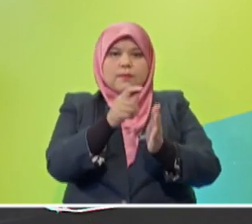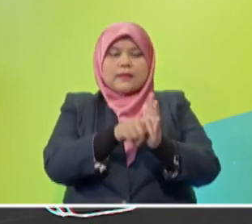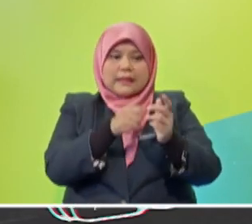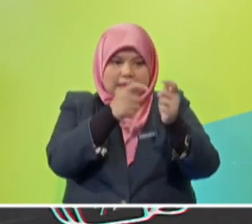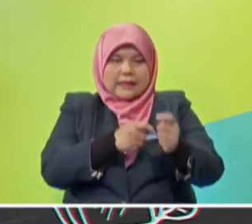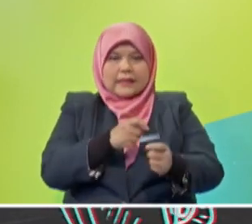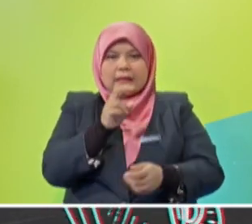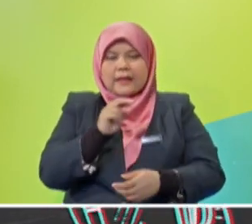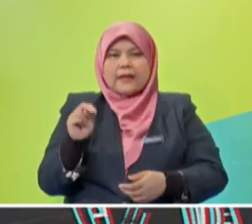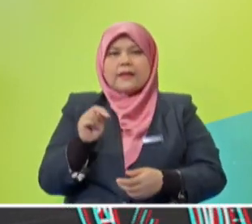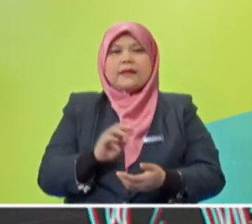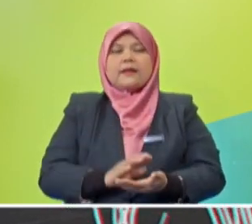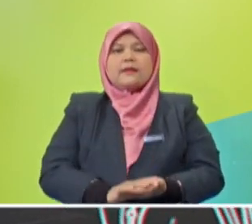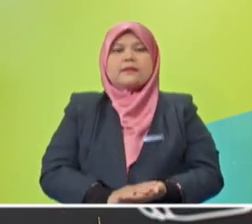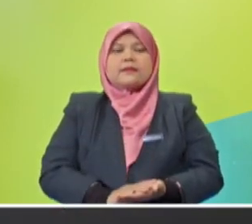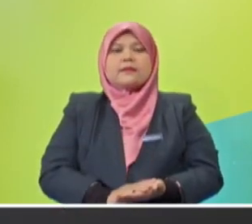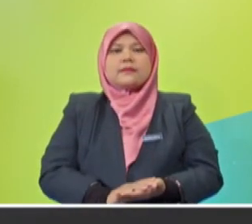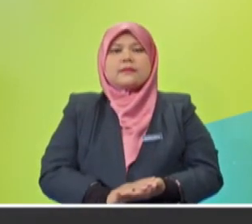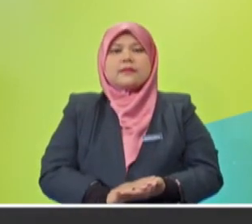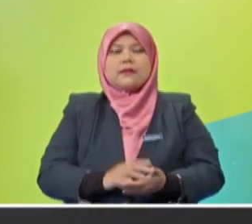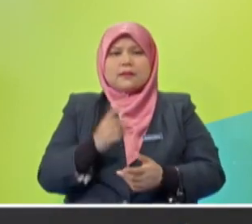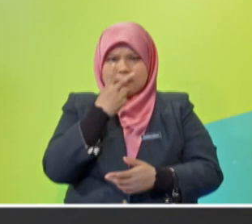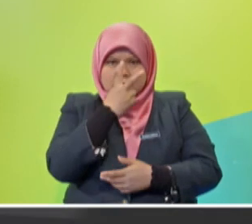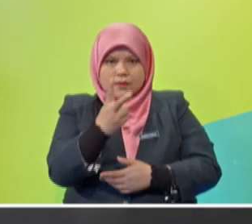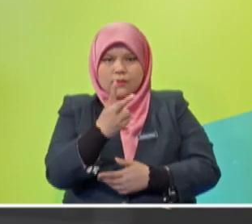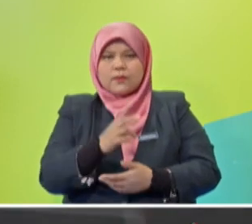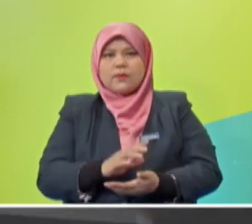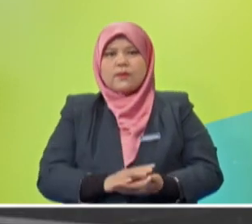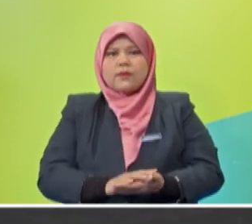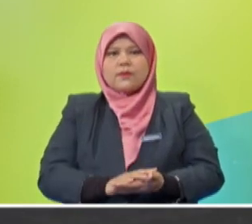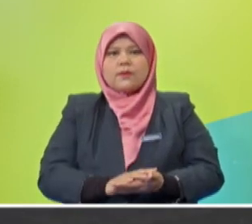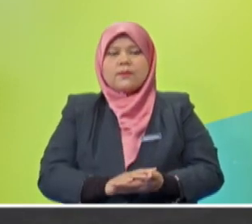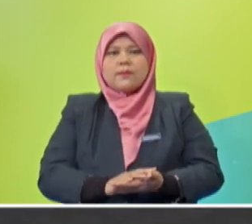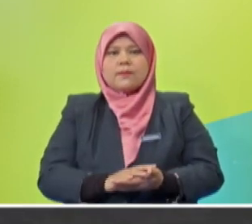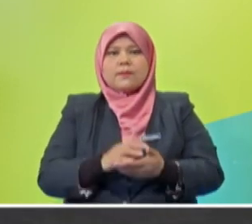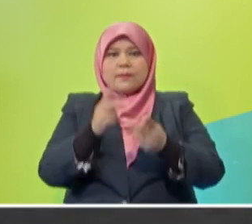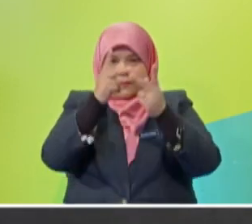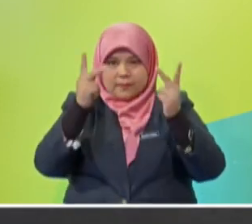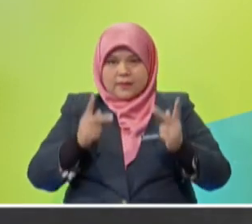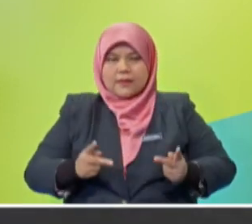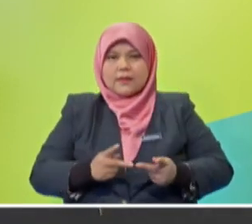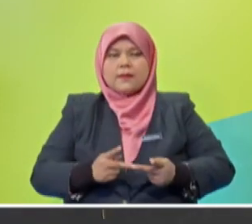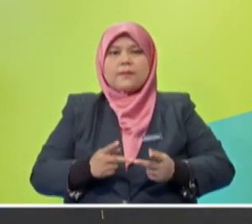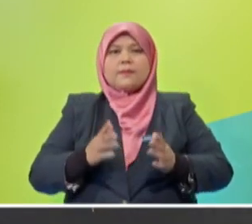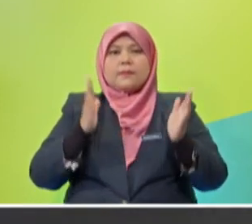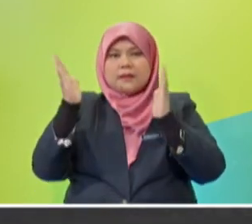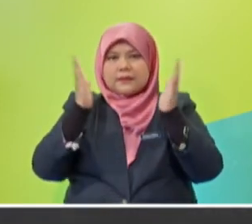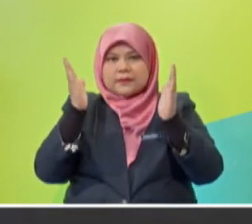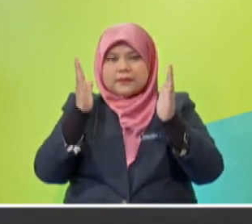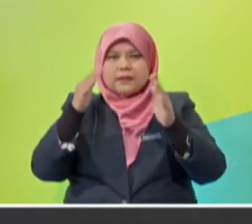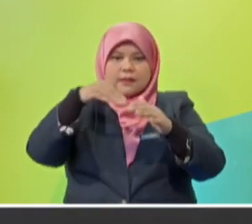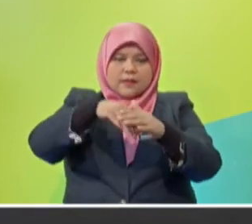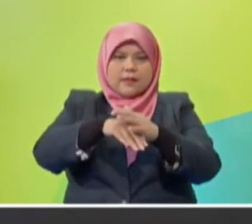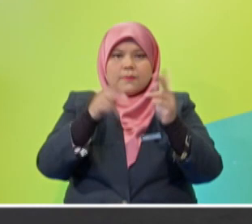Okey, kita ambil aktiviti pertanian, kita lihat. Okey, ini adalah peta Malaysia di mana di dalam peta